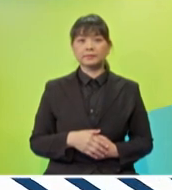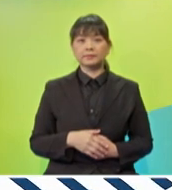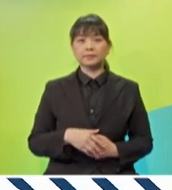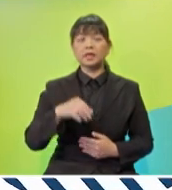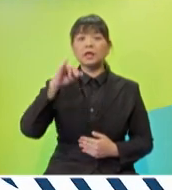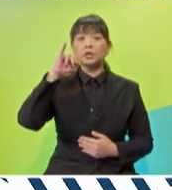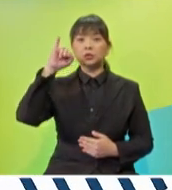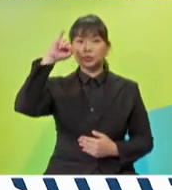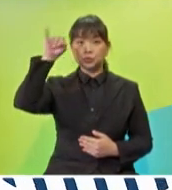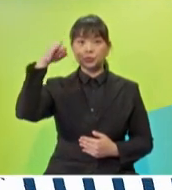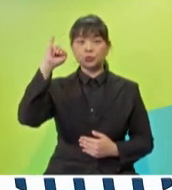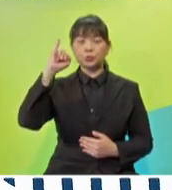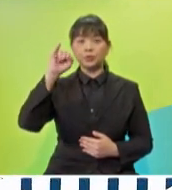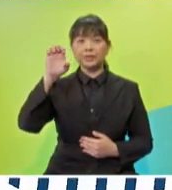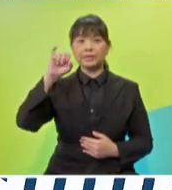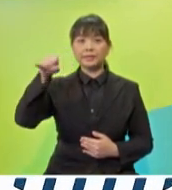saja